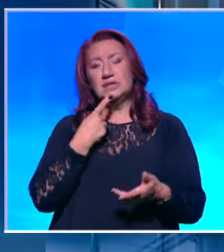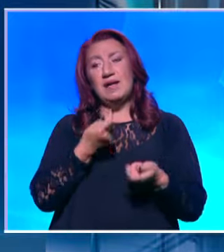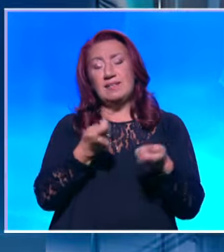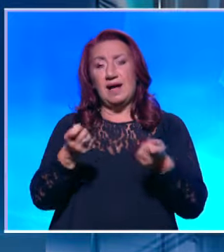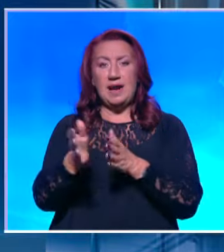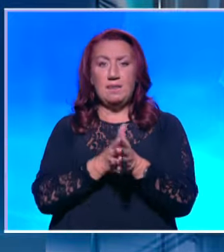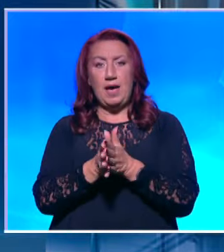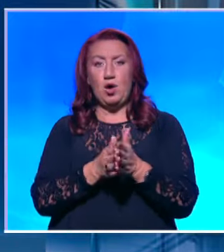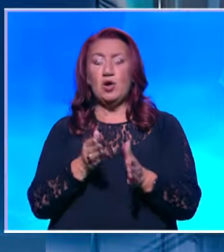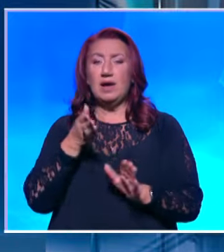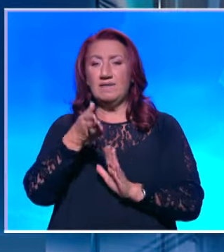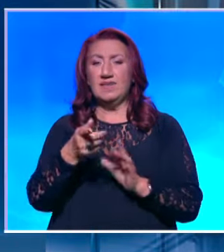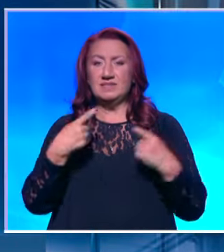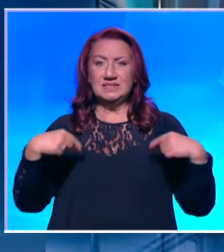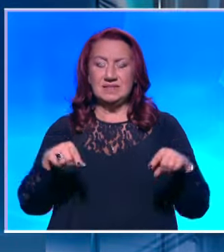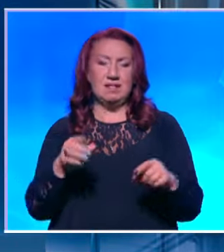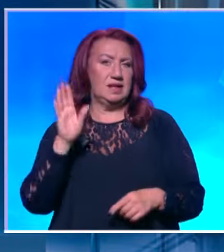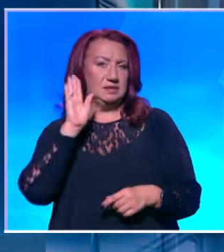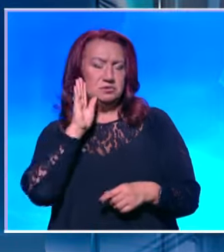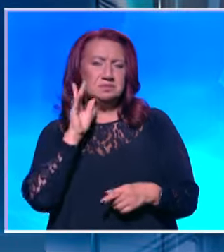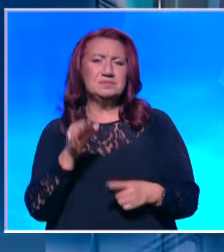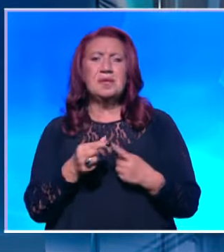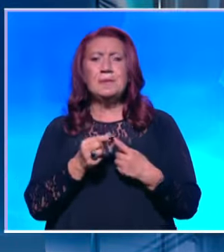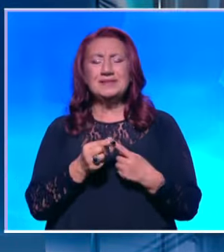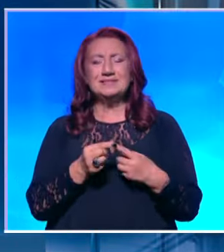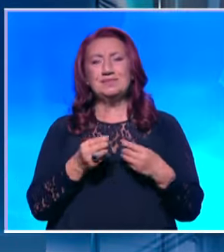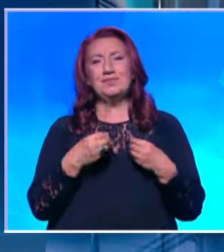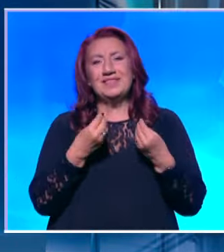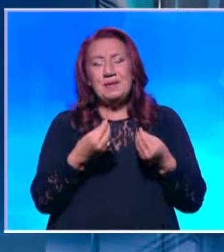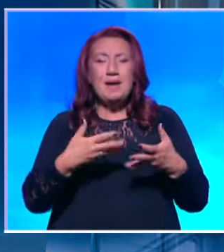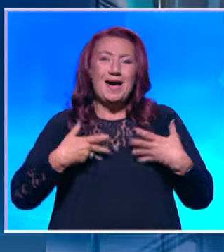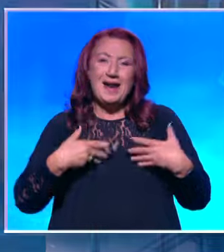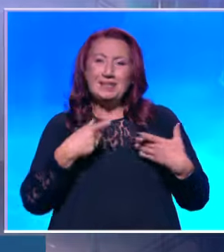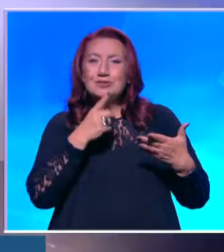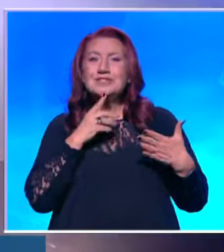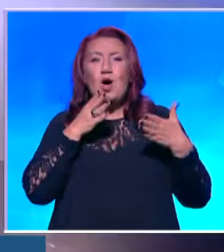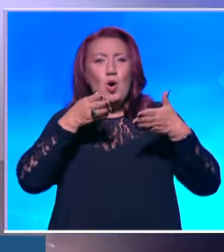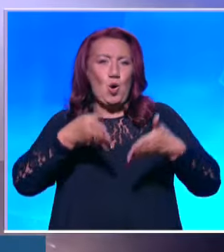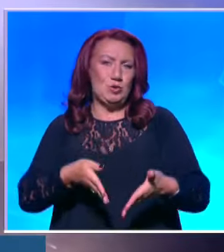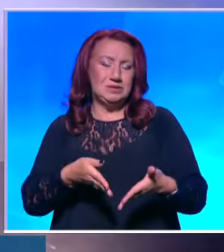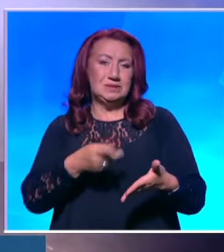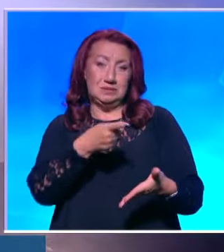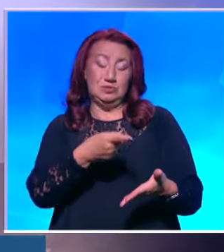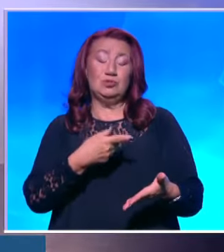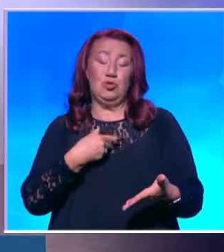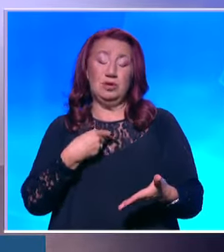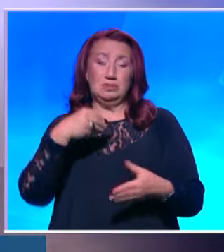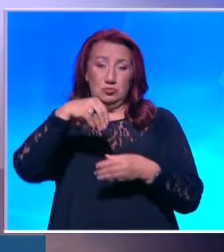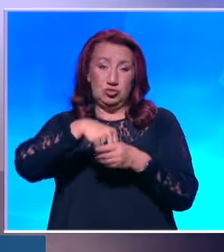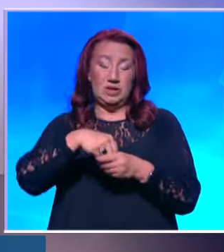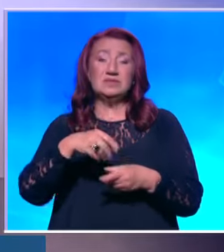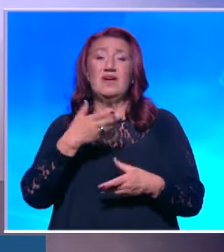залата и пред телевизорите тука беше чисто принципно да зарадваме госта си който откликна да участва в този